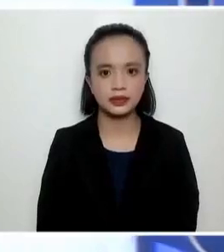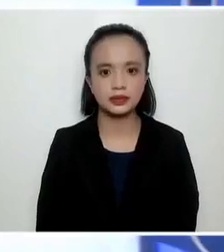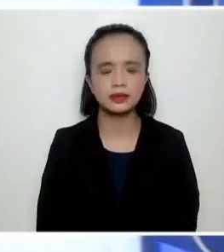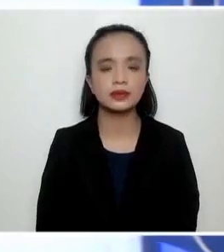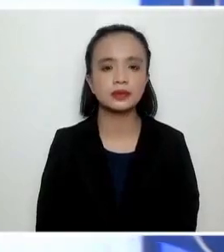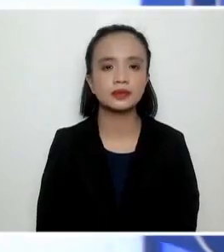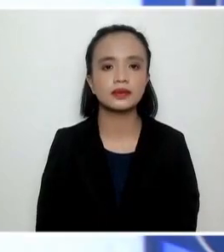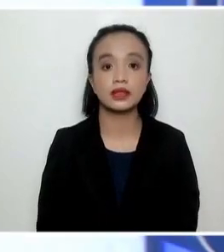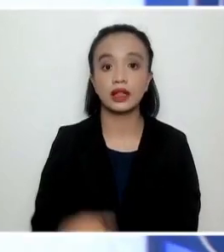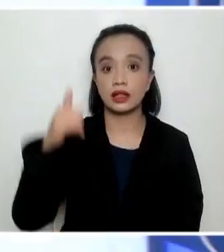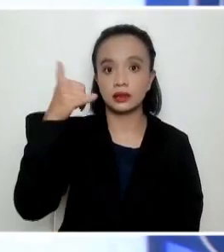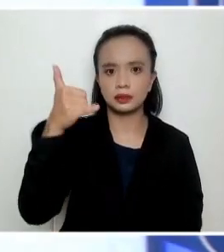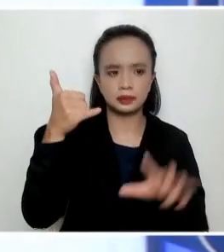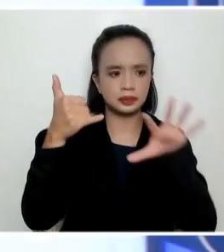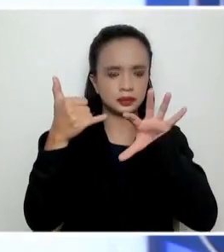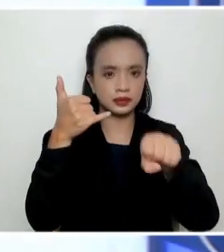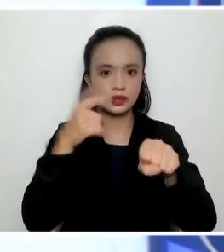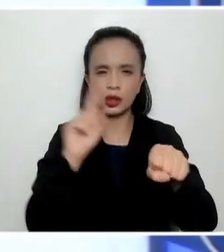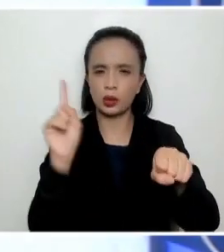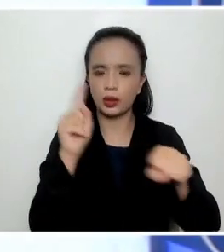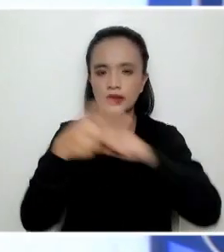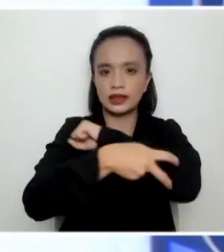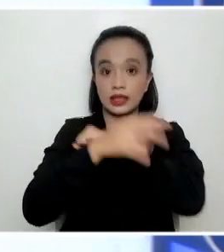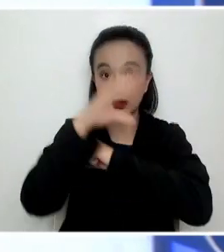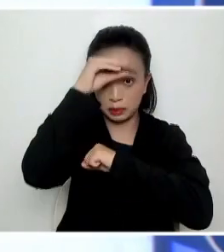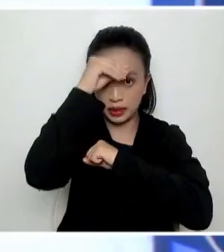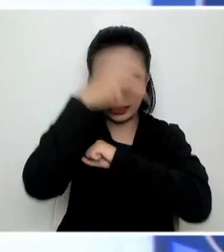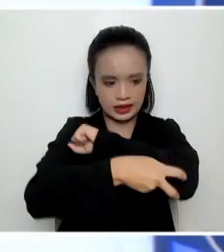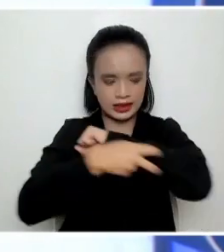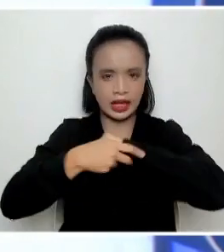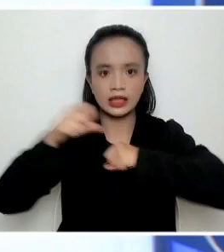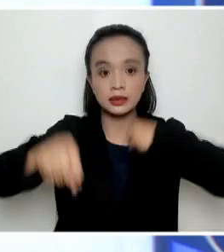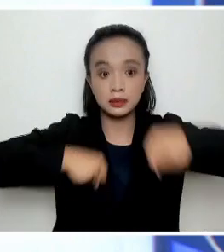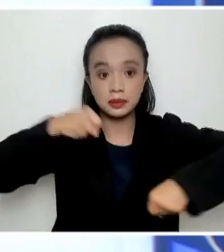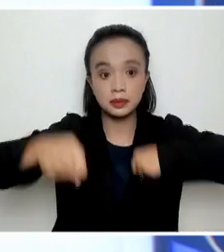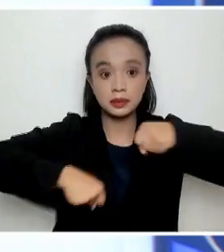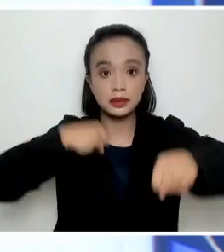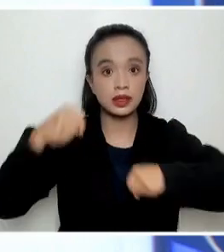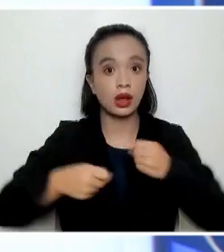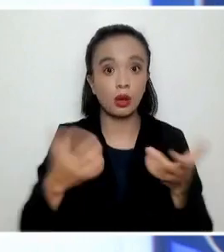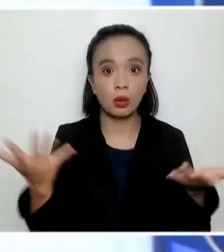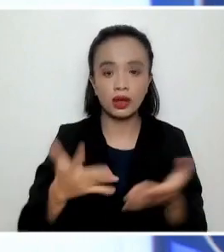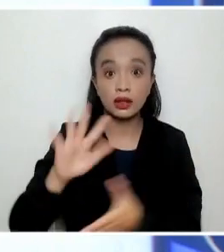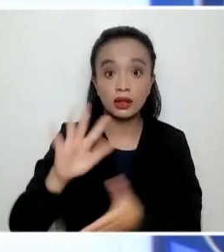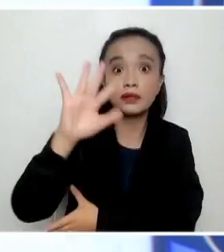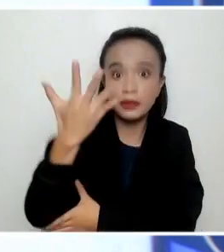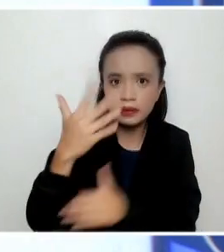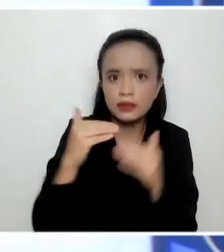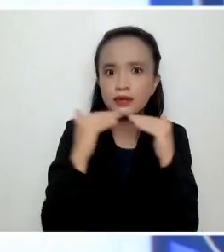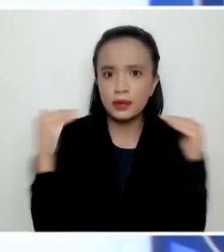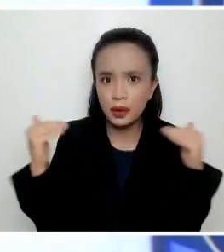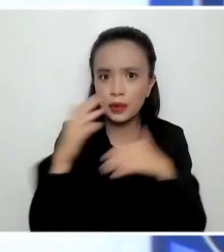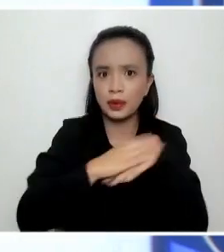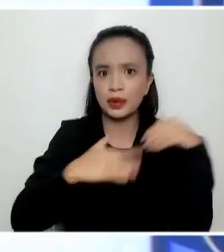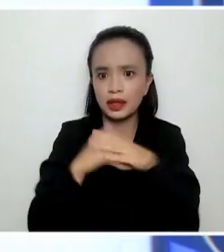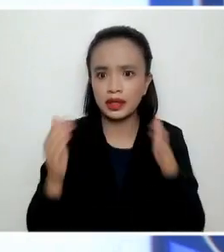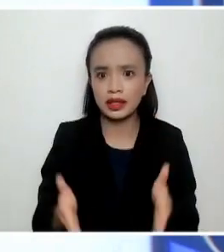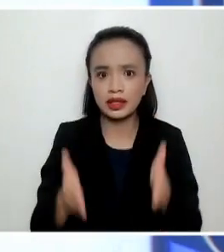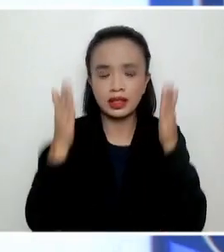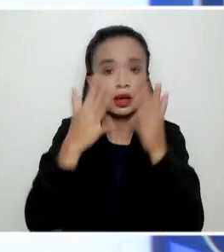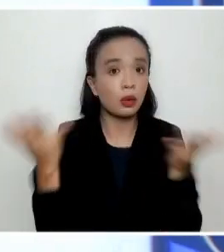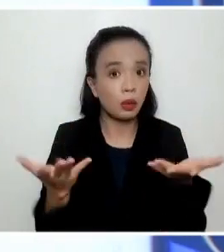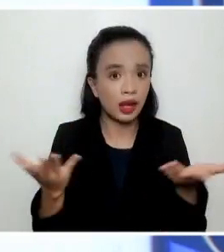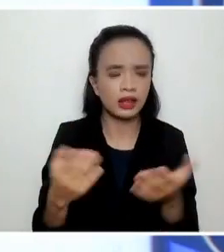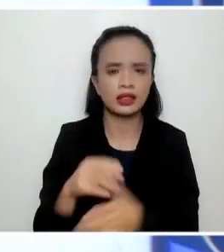Nakuhanan ng CCTV ang pagnanakaw ng isang lalaki sa bisikletang nasa ikalimang palapag ng gusali sa Malate,